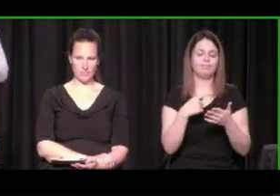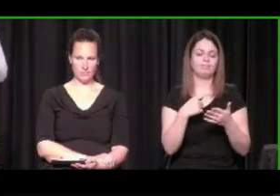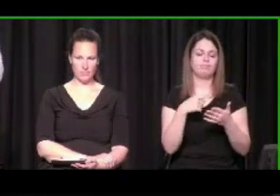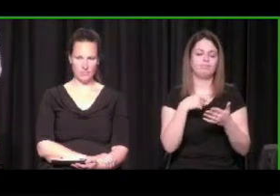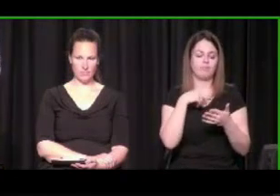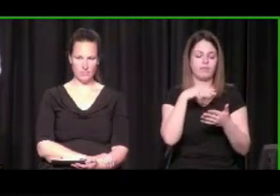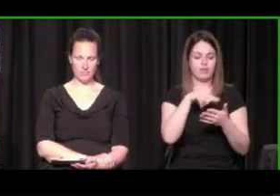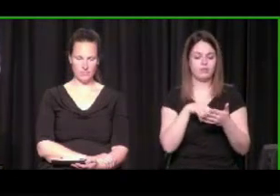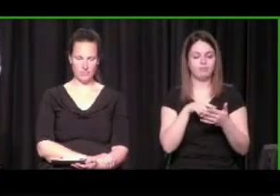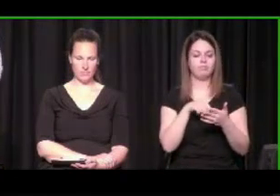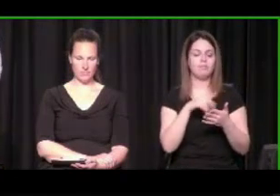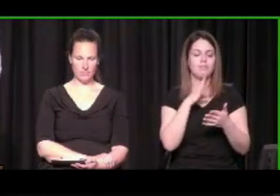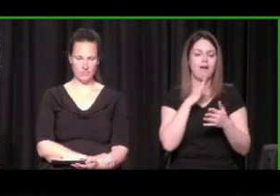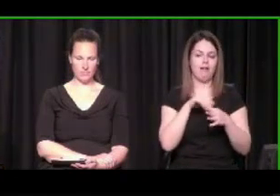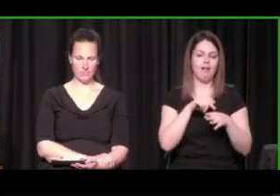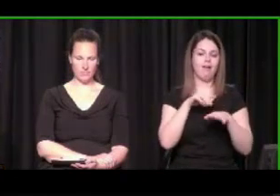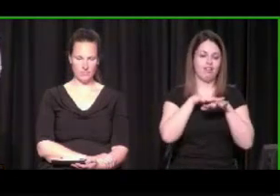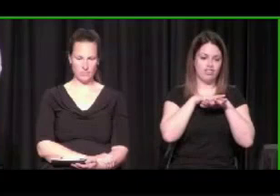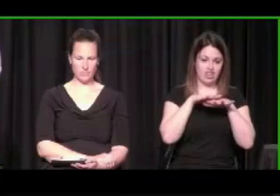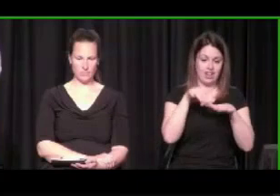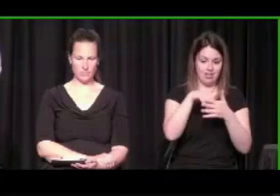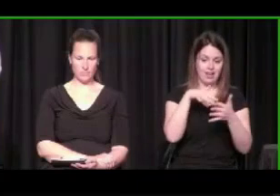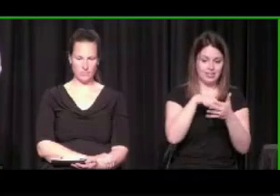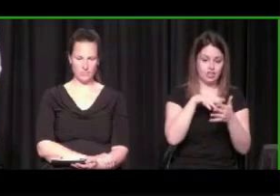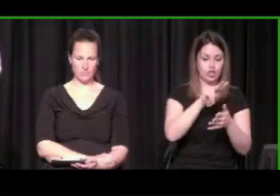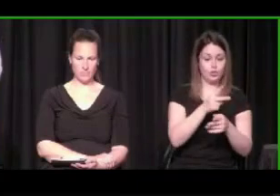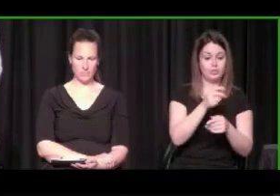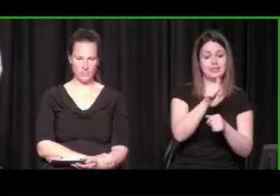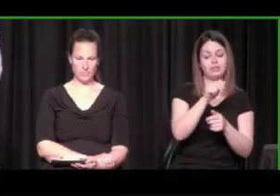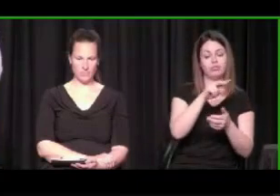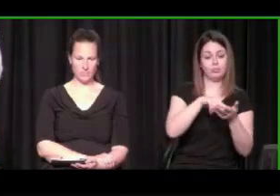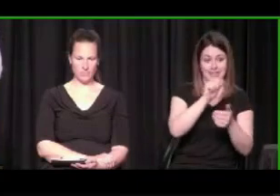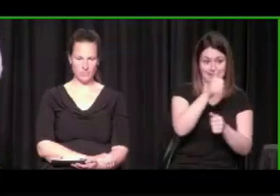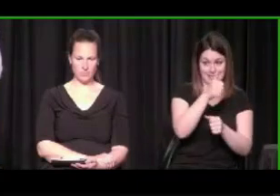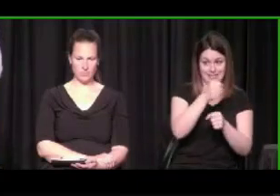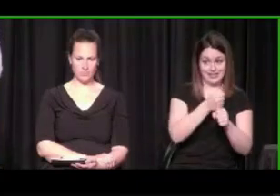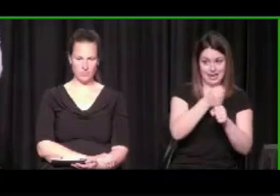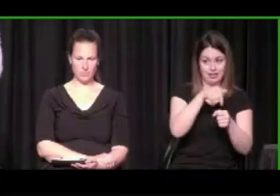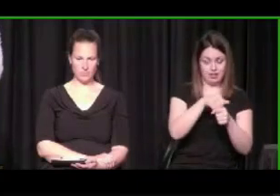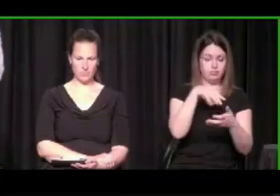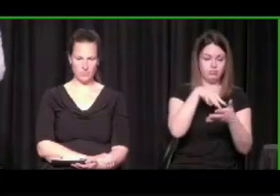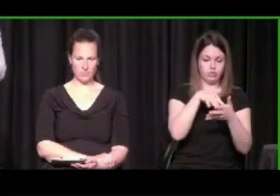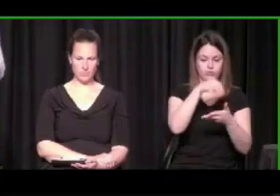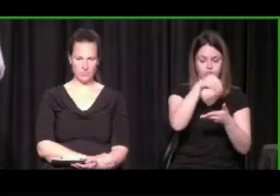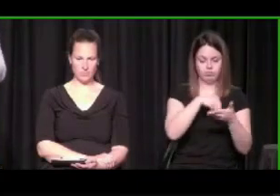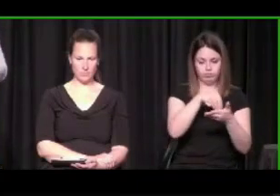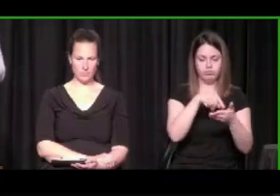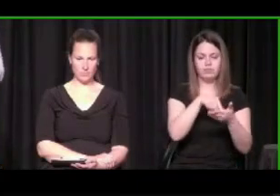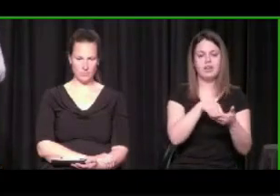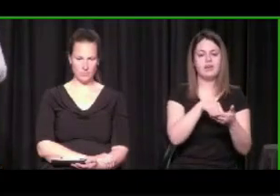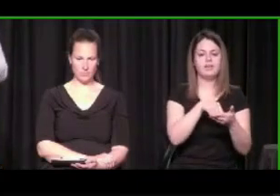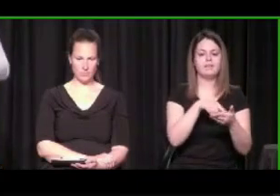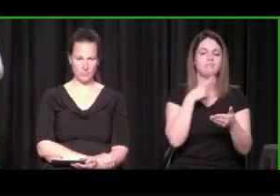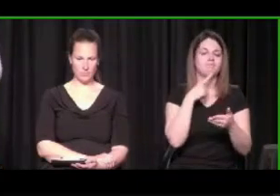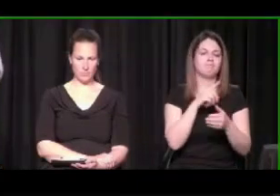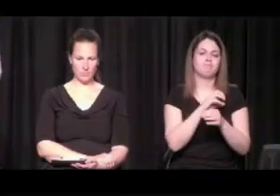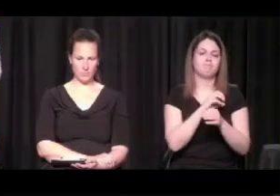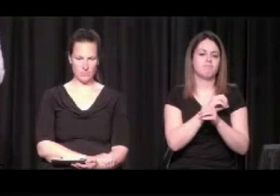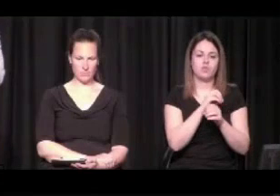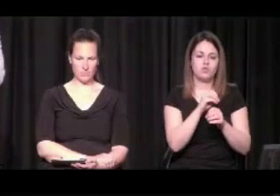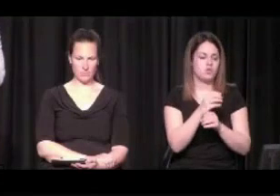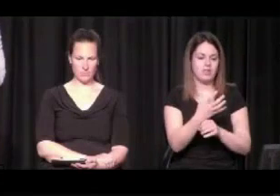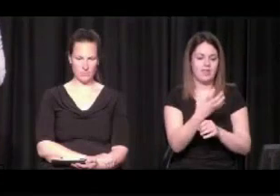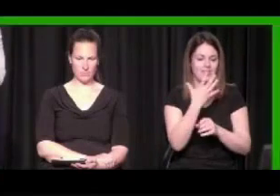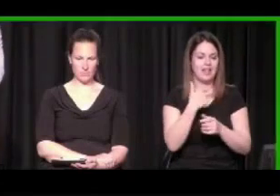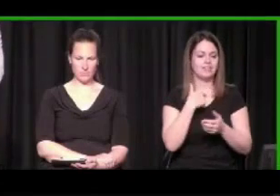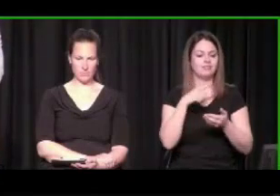que, de façon générale, là, dans cette étude-là, celle de 2010 que vous avez, il n'y a aucune évidence de consultation